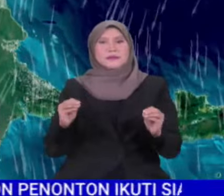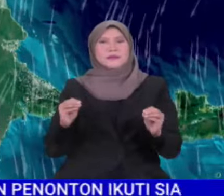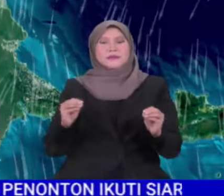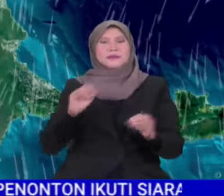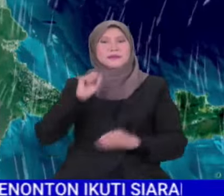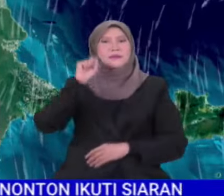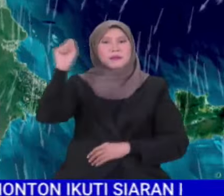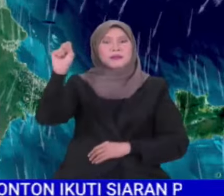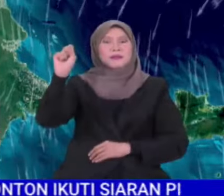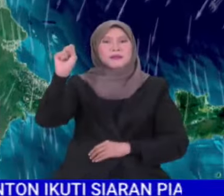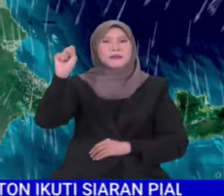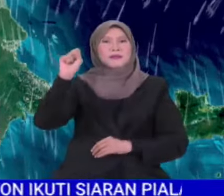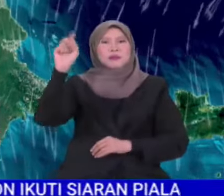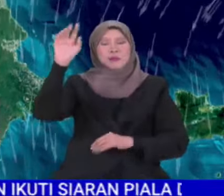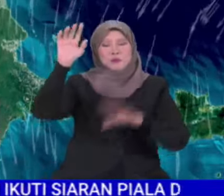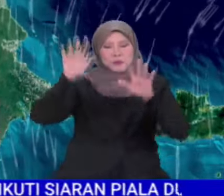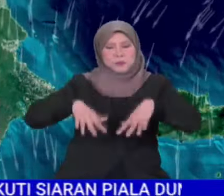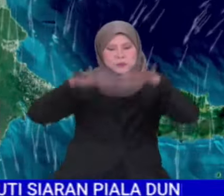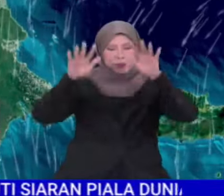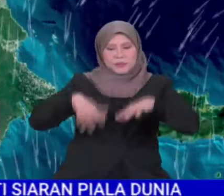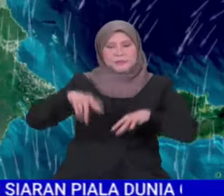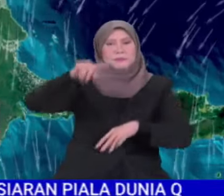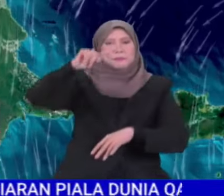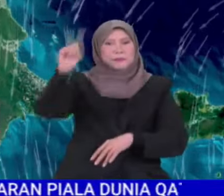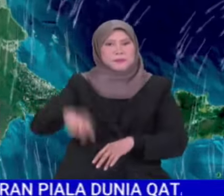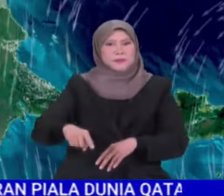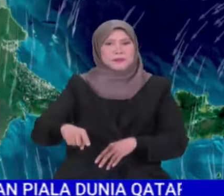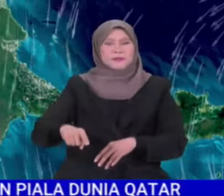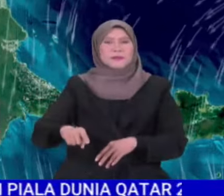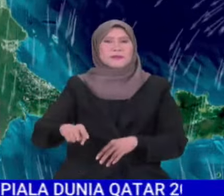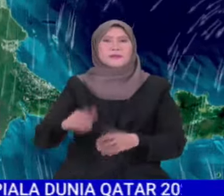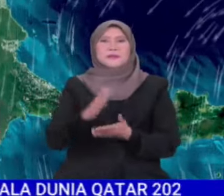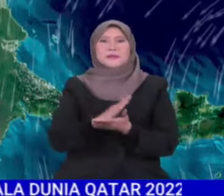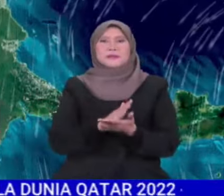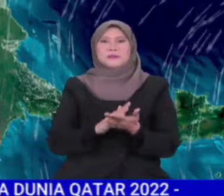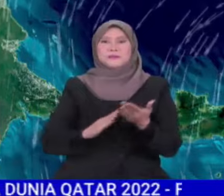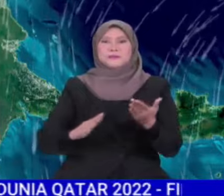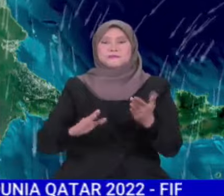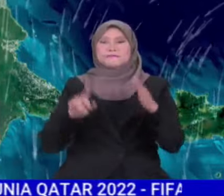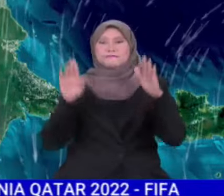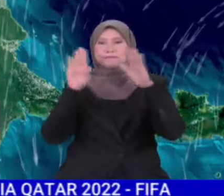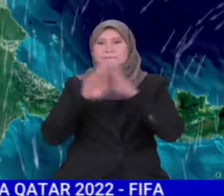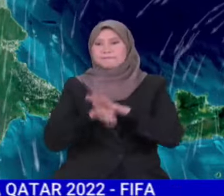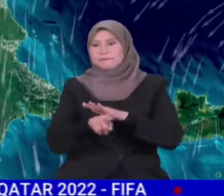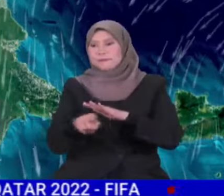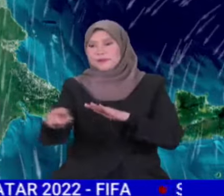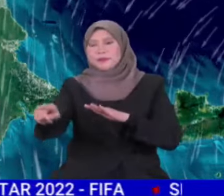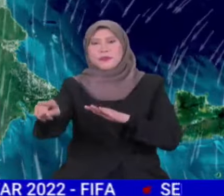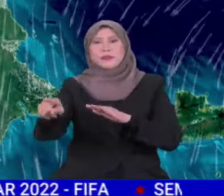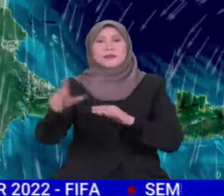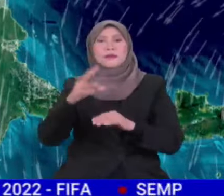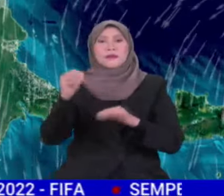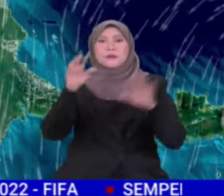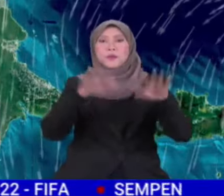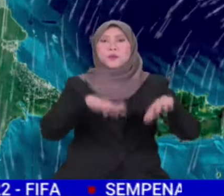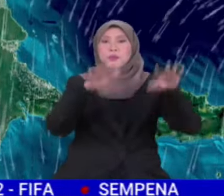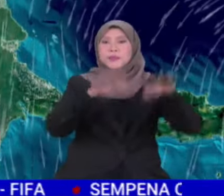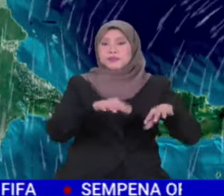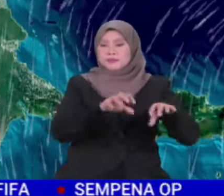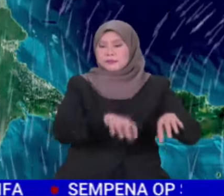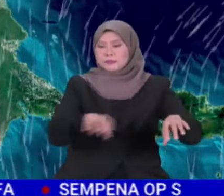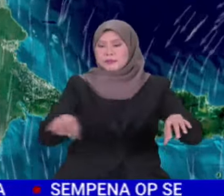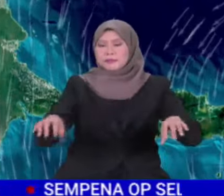negeri Sabah, hujan beserta rebut petir kini sedang berlaku melibatkan di bahagian pedalaman serta hujan di satu tempat